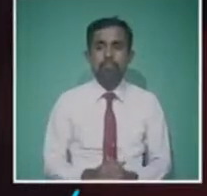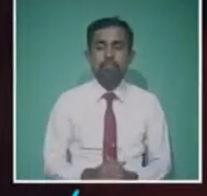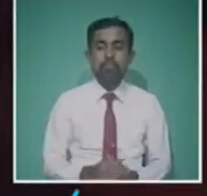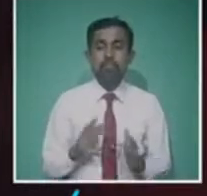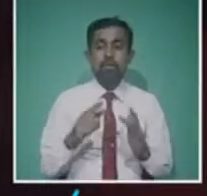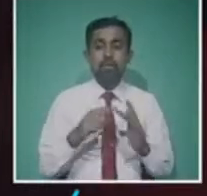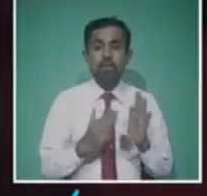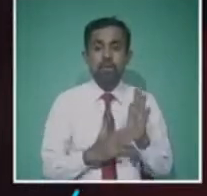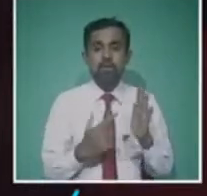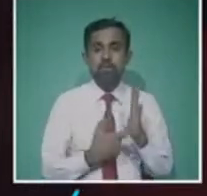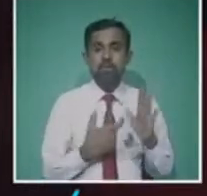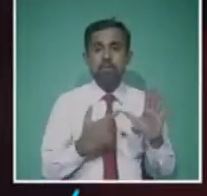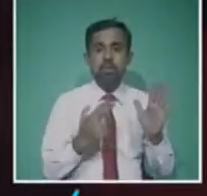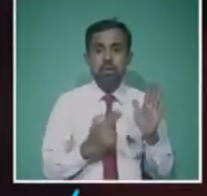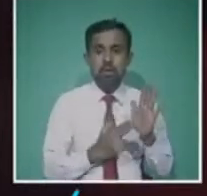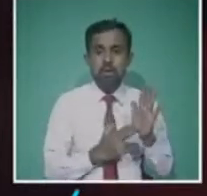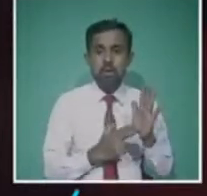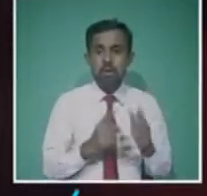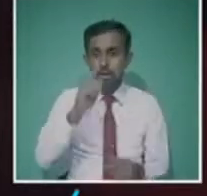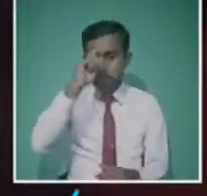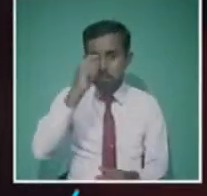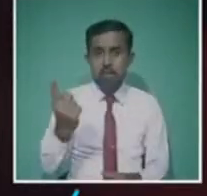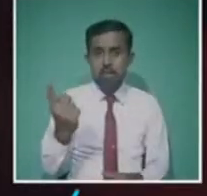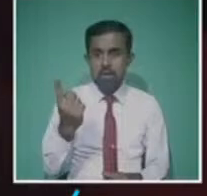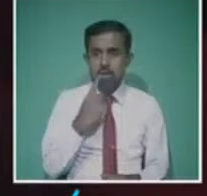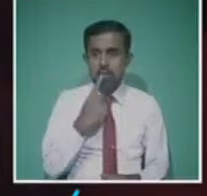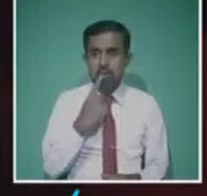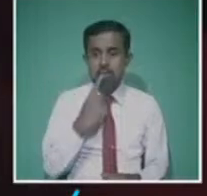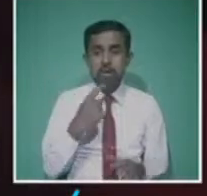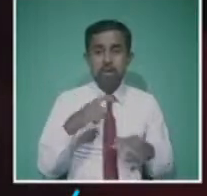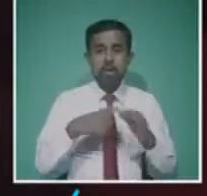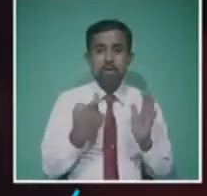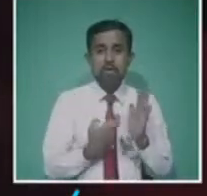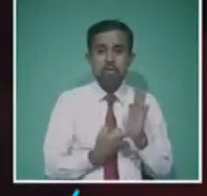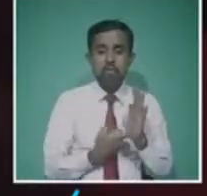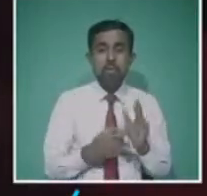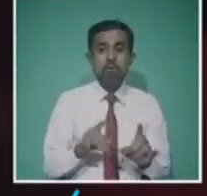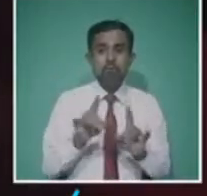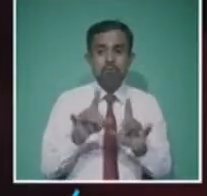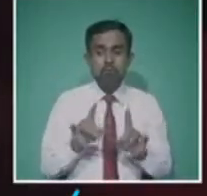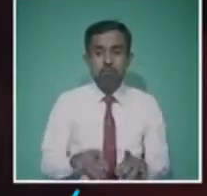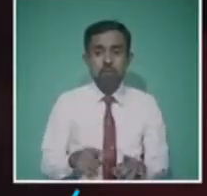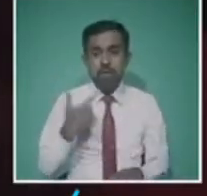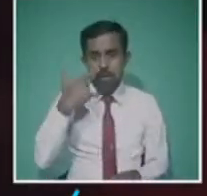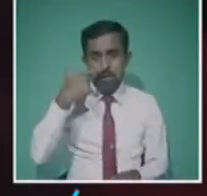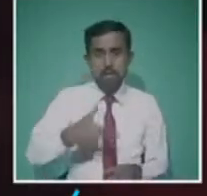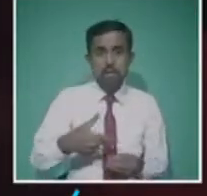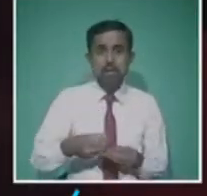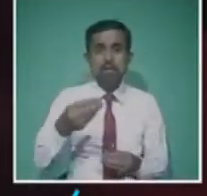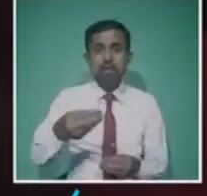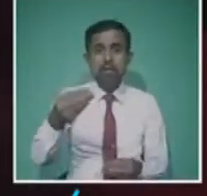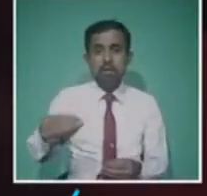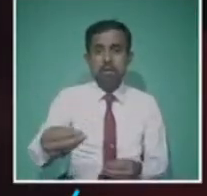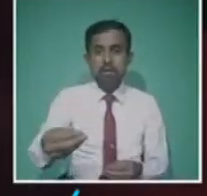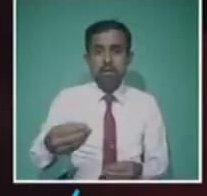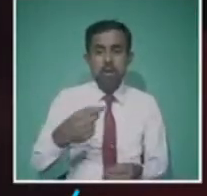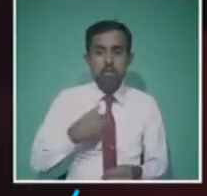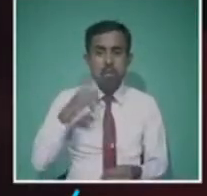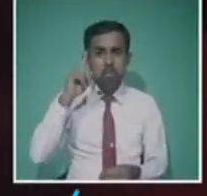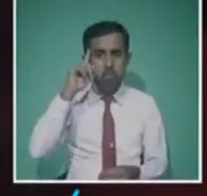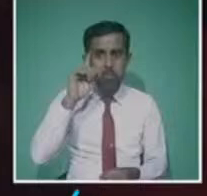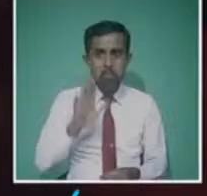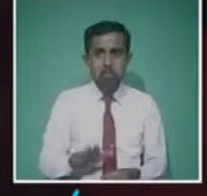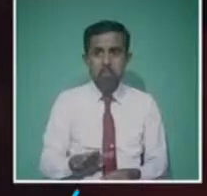Imran mantrituma sandahan kerapu QR kramavedi haraha indra labadi medhi api